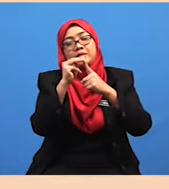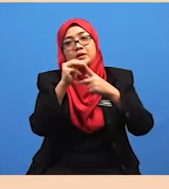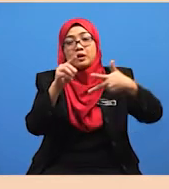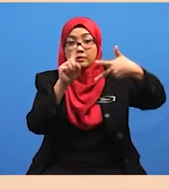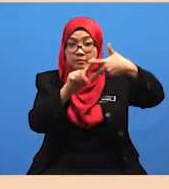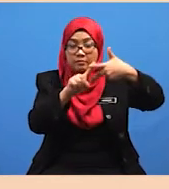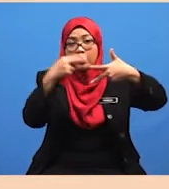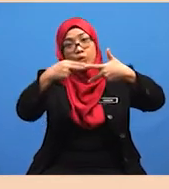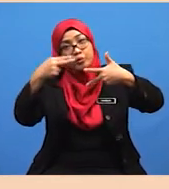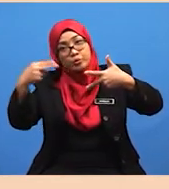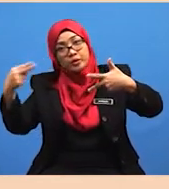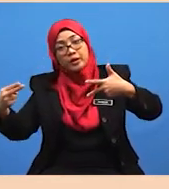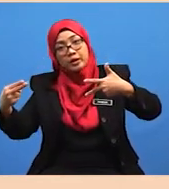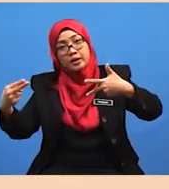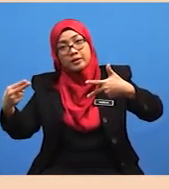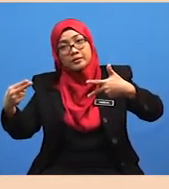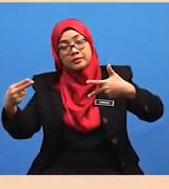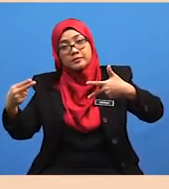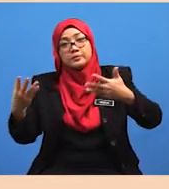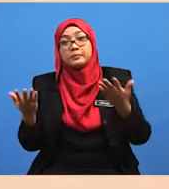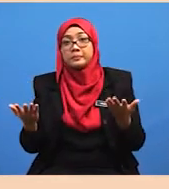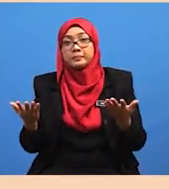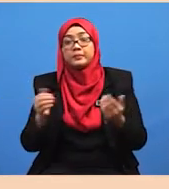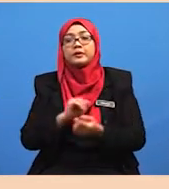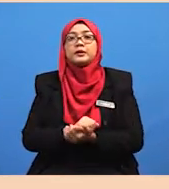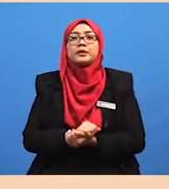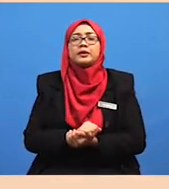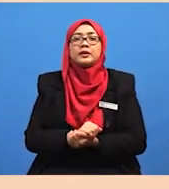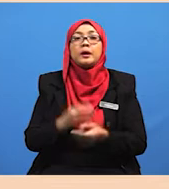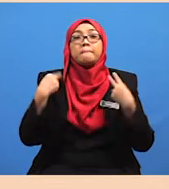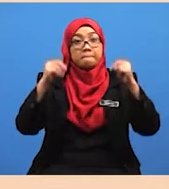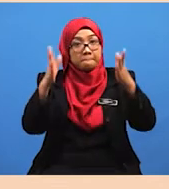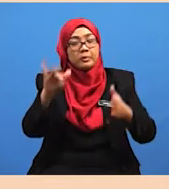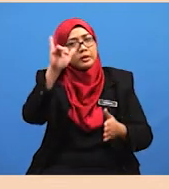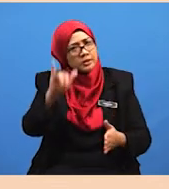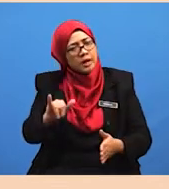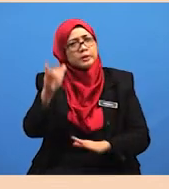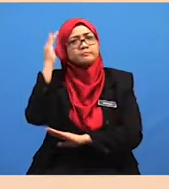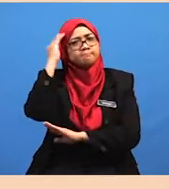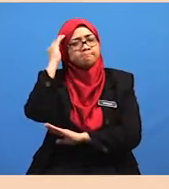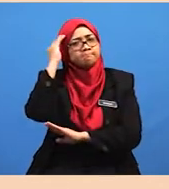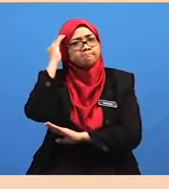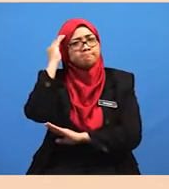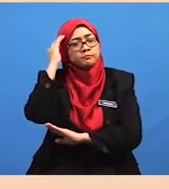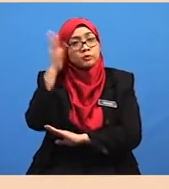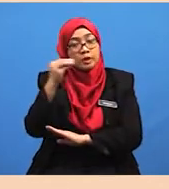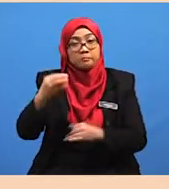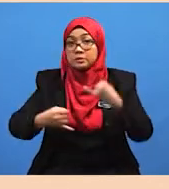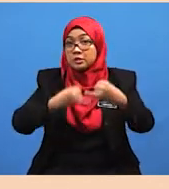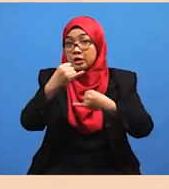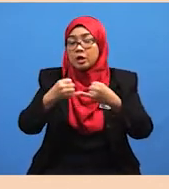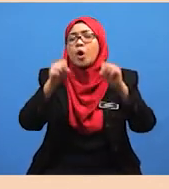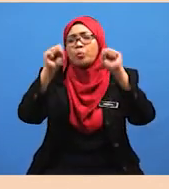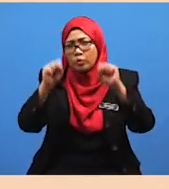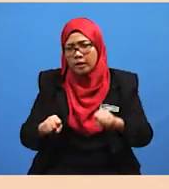uraian untuk fakta ini ialah usaha WAnya berjanji mampu menganalisis